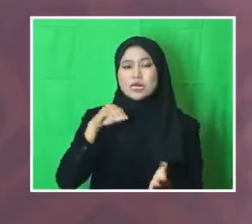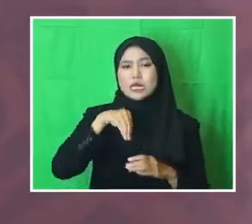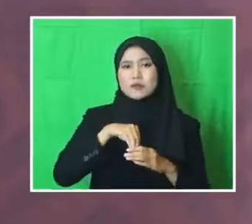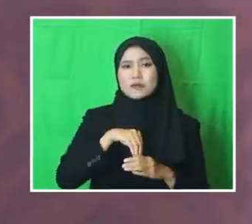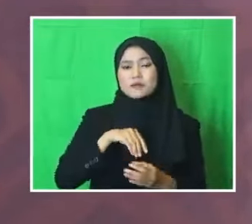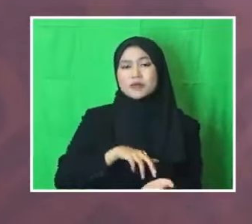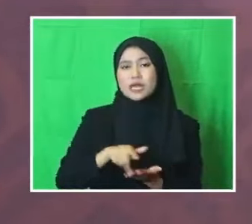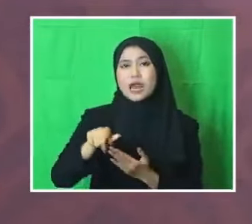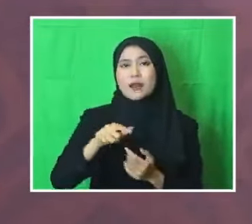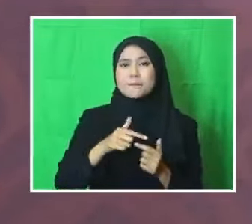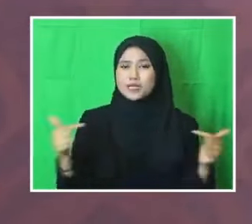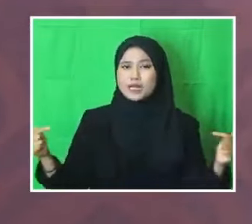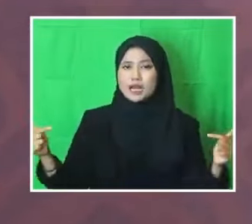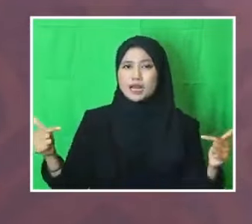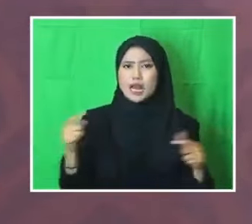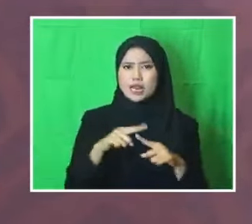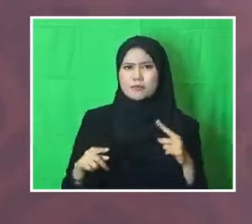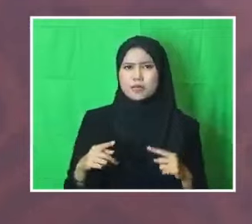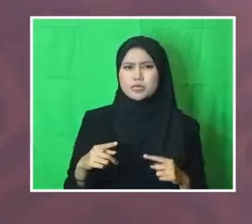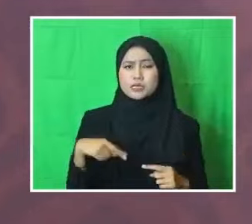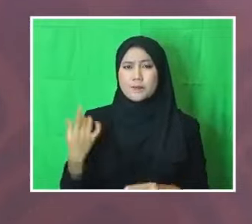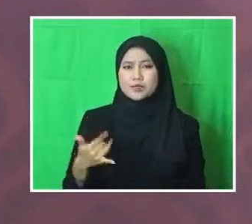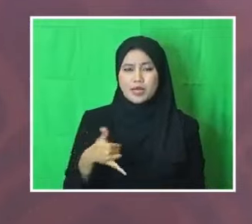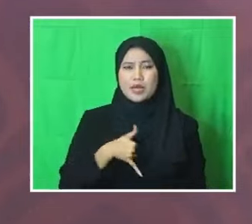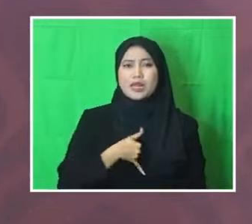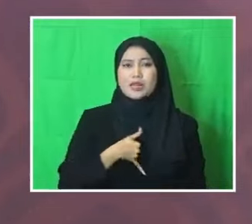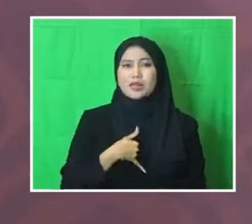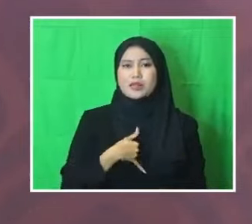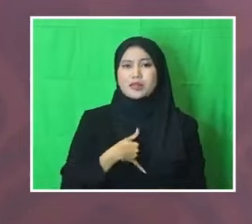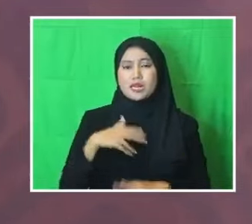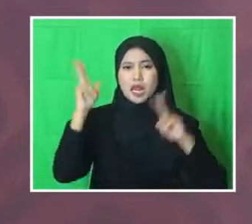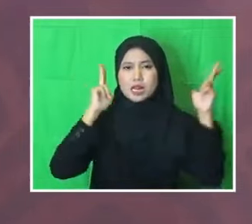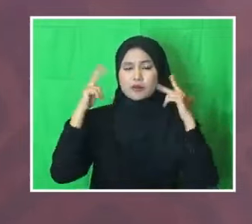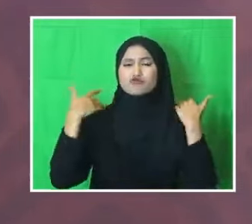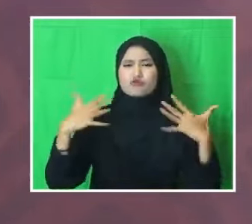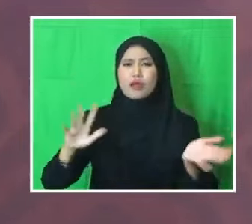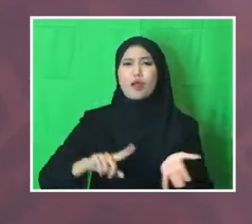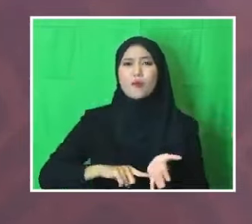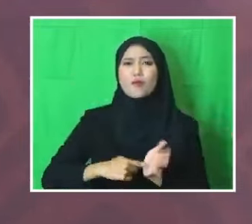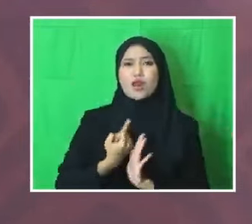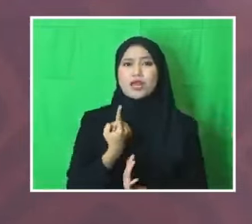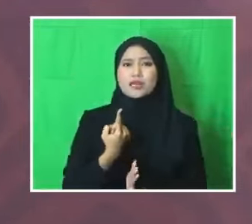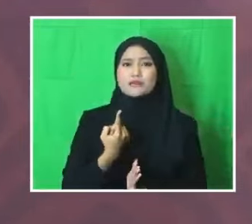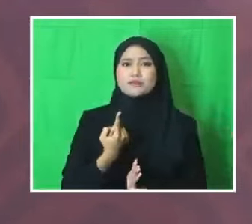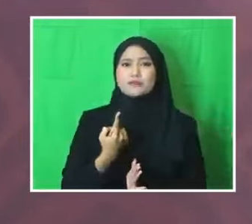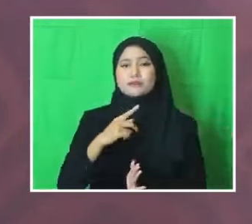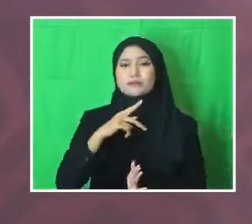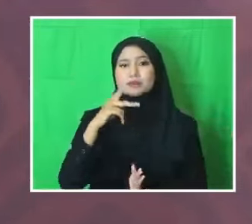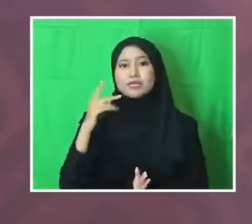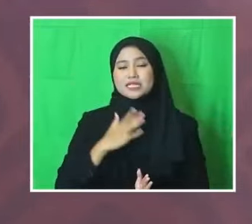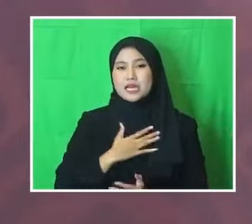dan mendaki tapi kami yakin kami di NTB ini sudah memulainya karena